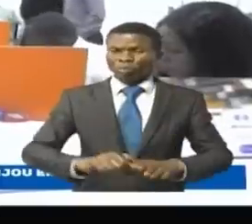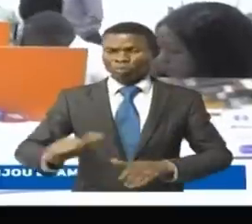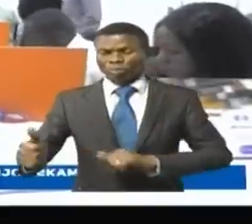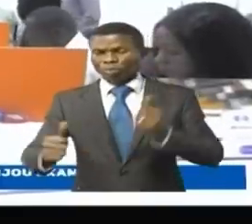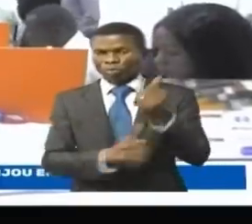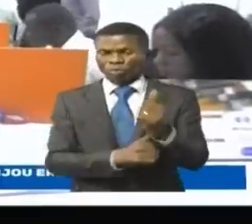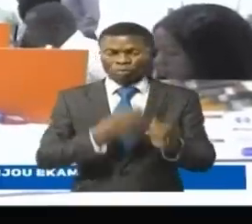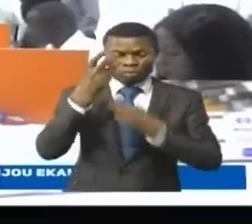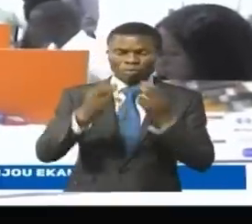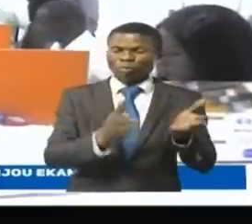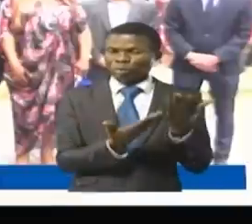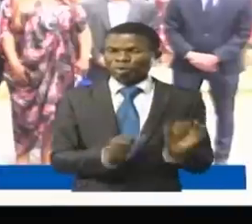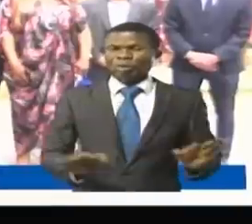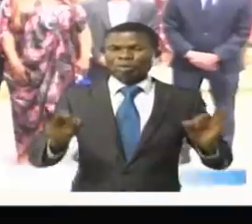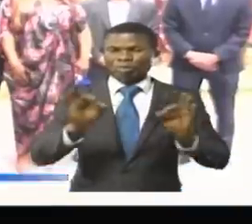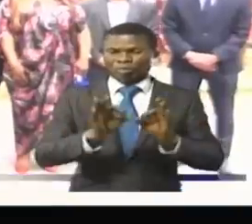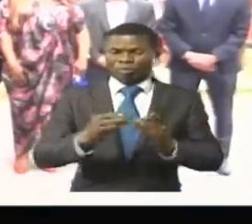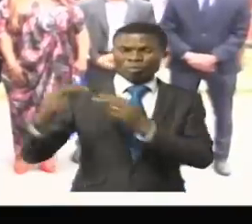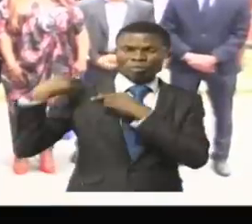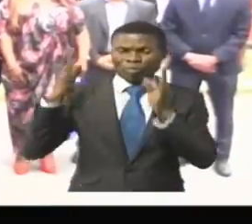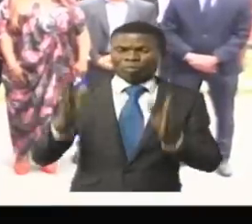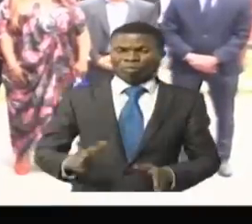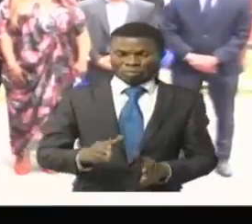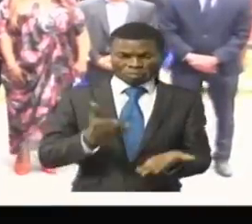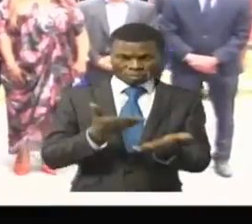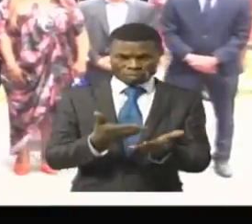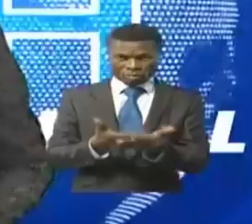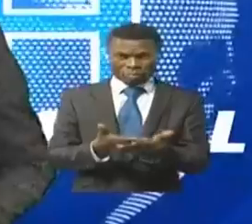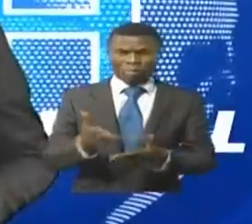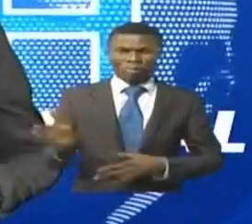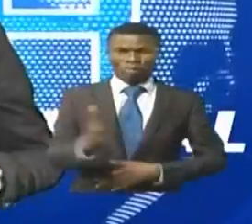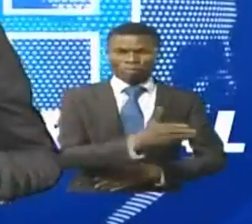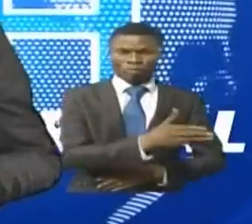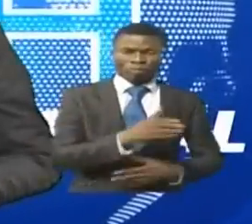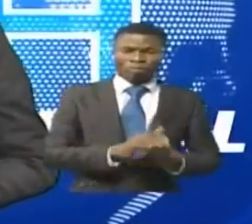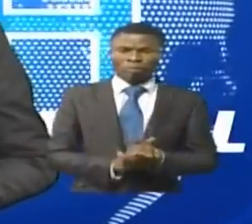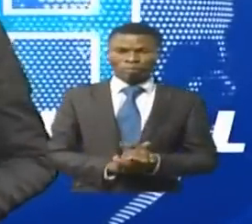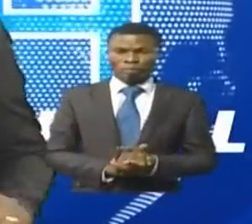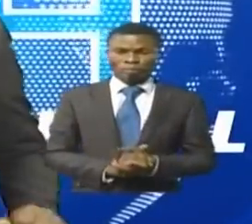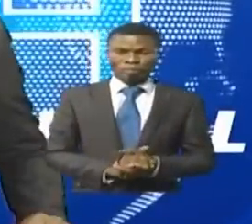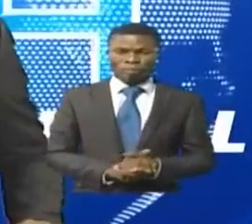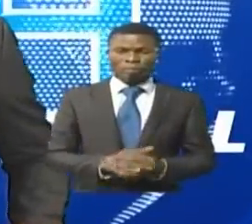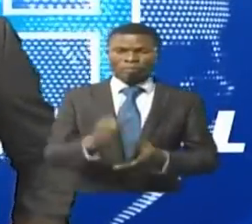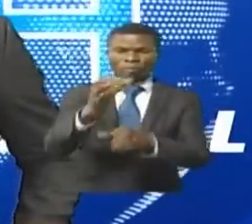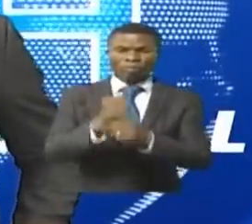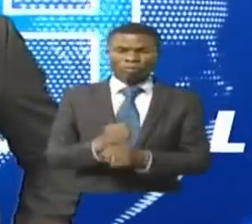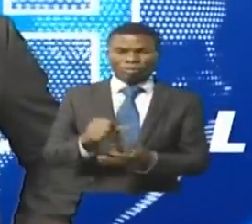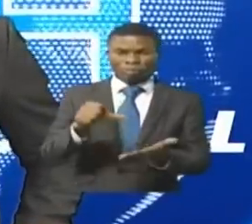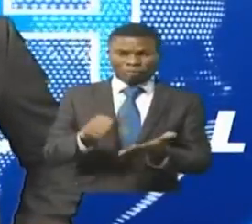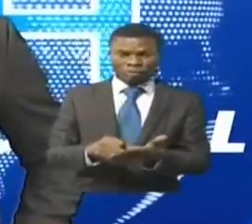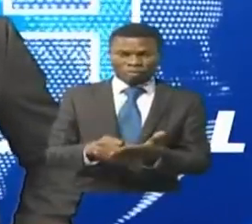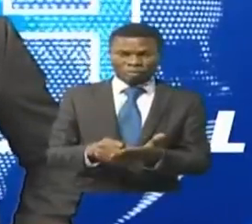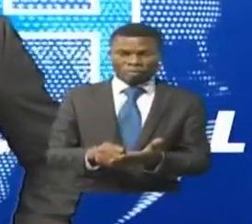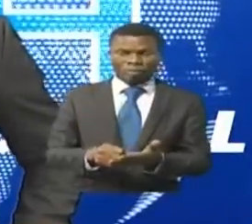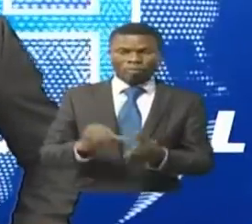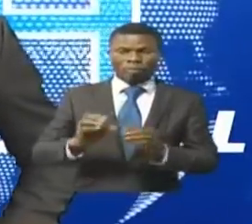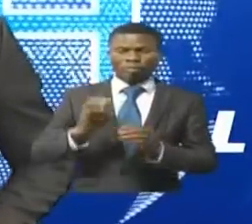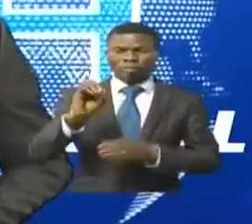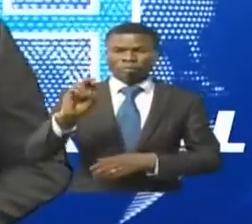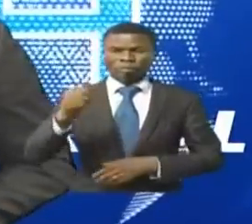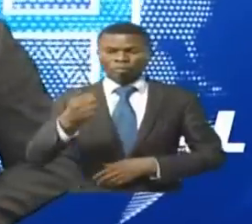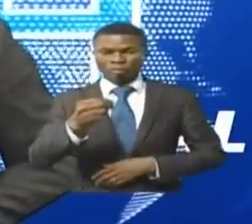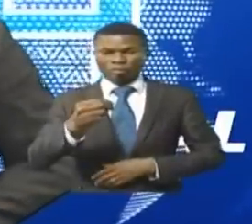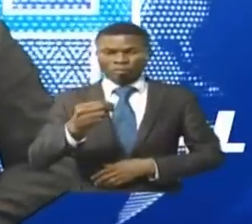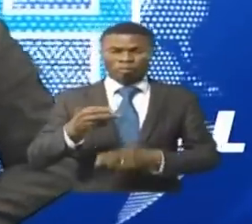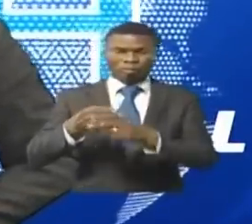très encourageante pour les responsables de Kabelec. Tenez l'accréditation des organismes de contrôle et d'inspection des biens